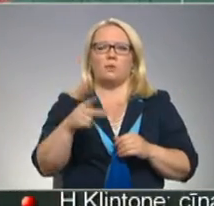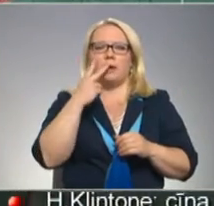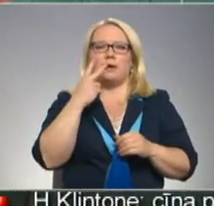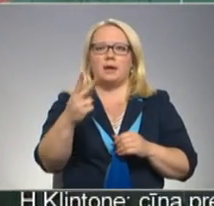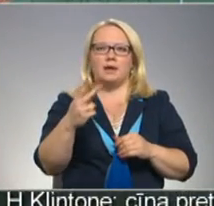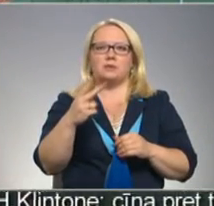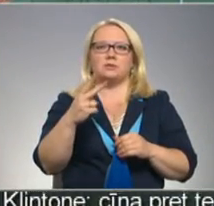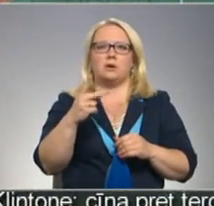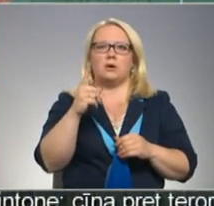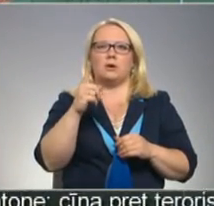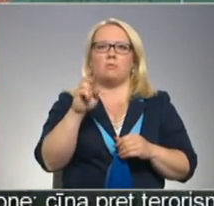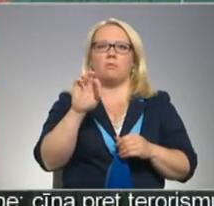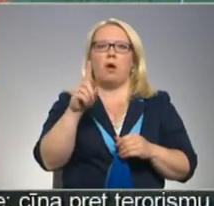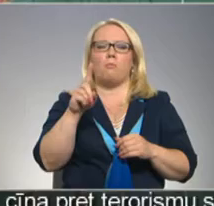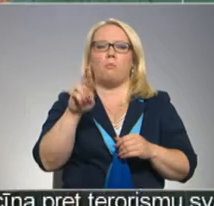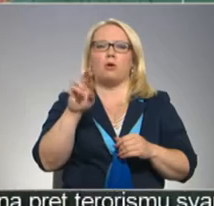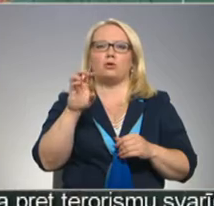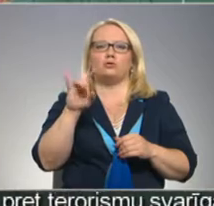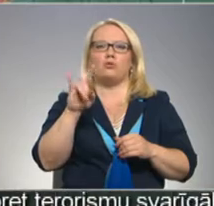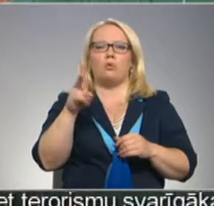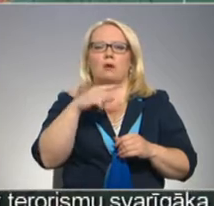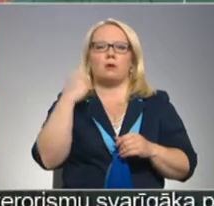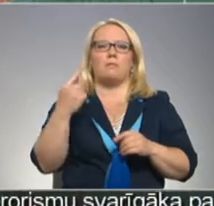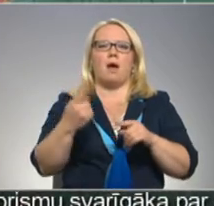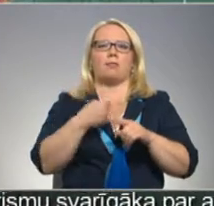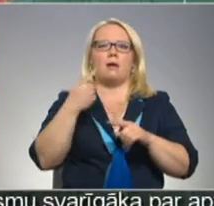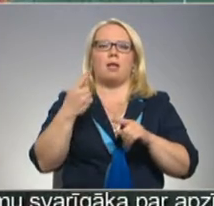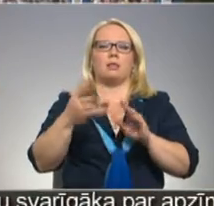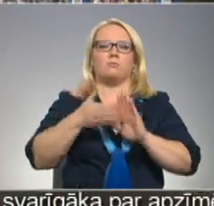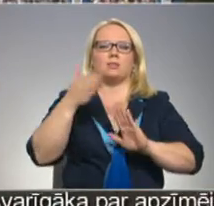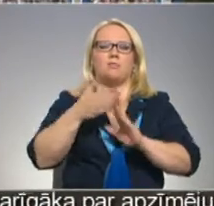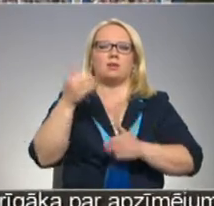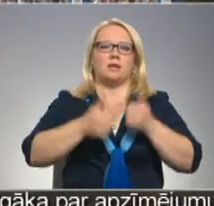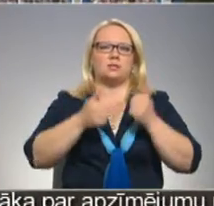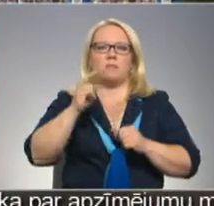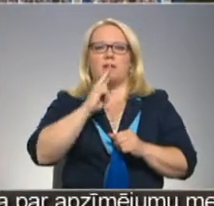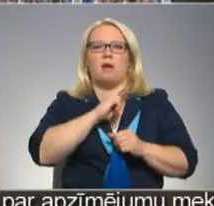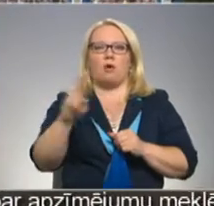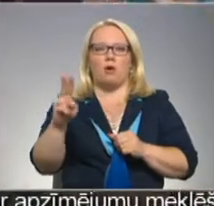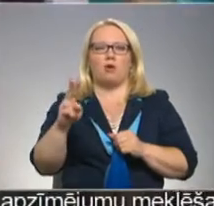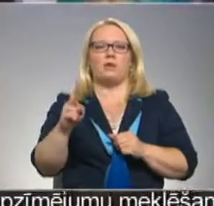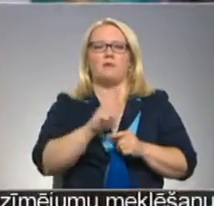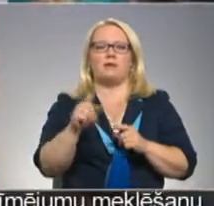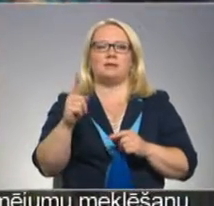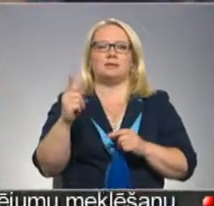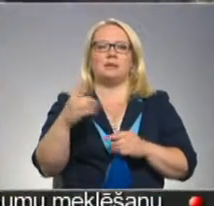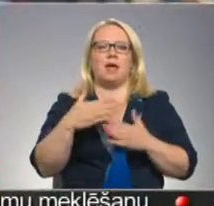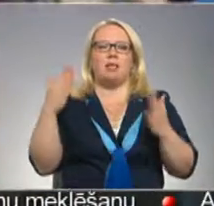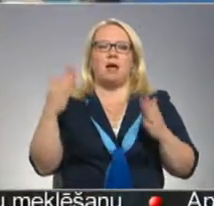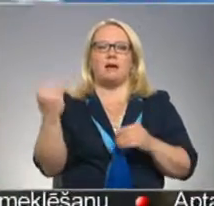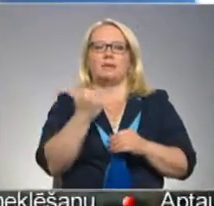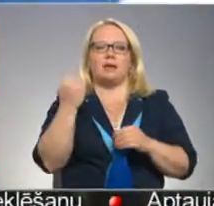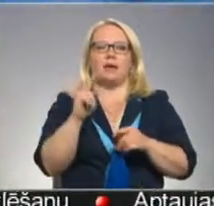Ļeviņu Prokočuku, kuri gatavi labo takal sacensību rekordu. Protams, lielākā intriga ir maratona distance, kā nekā